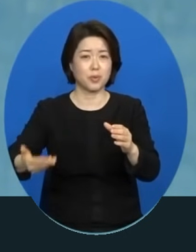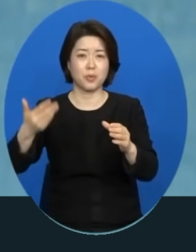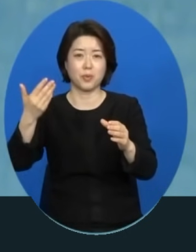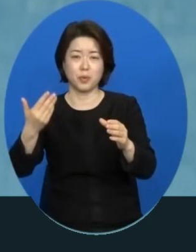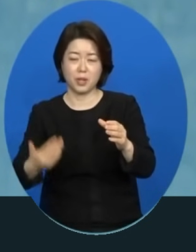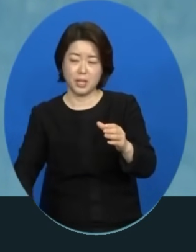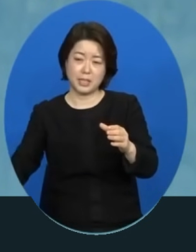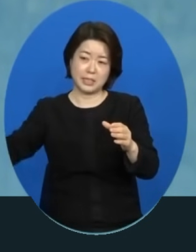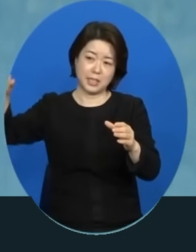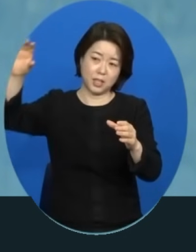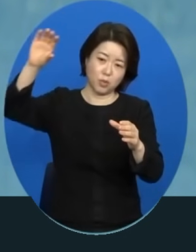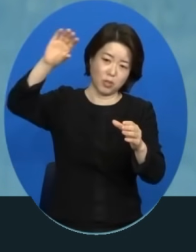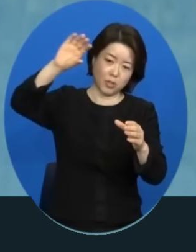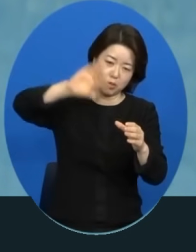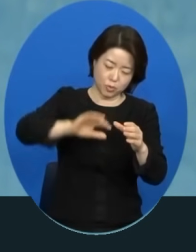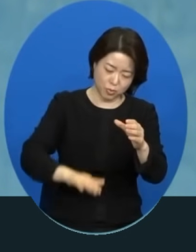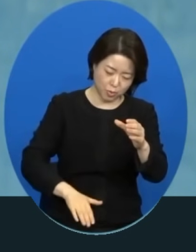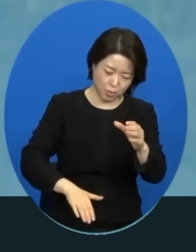넘치도록